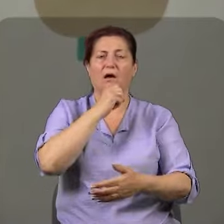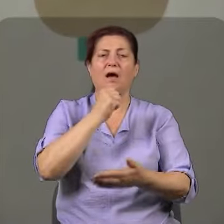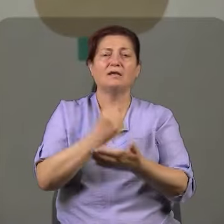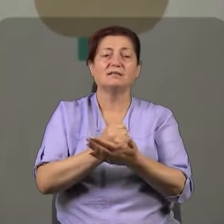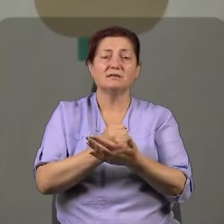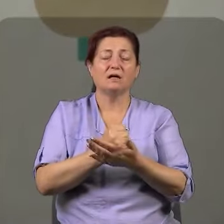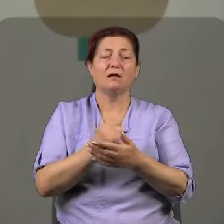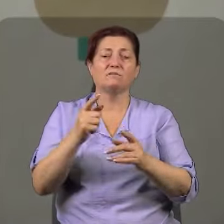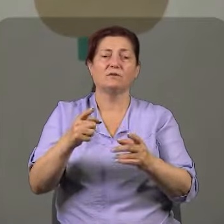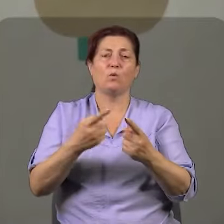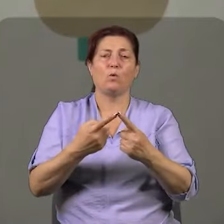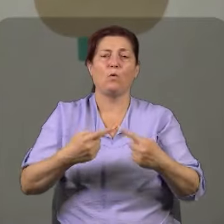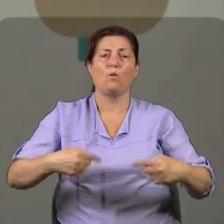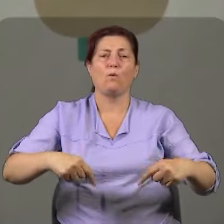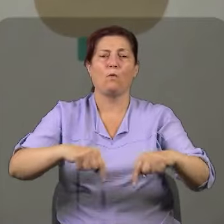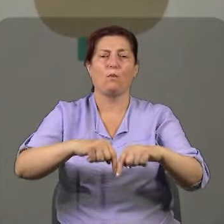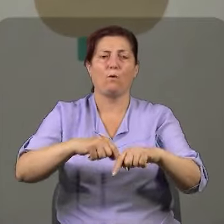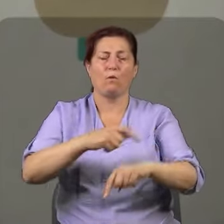այդ խորհրդի